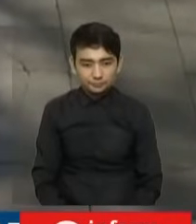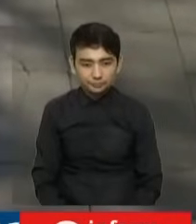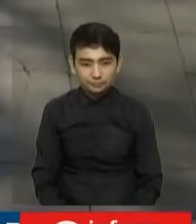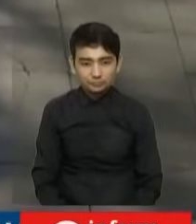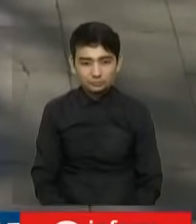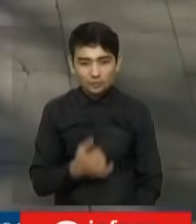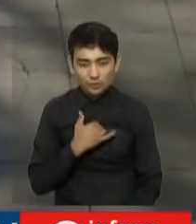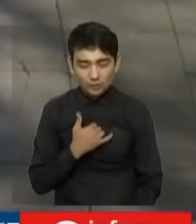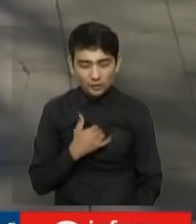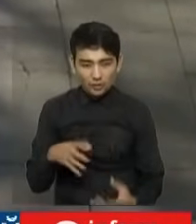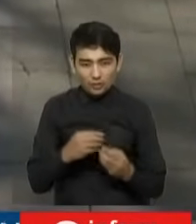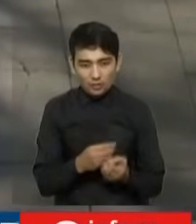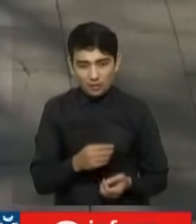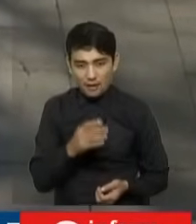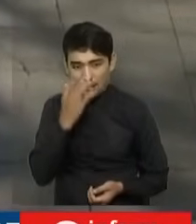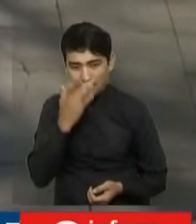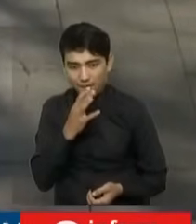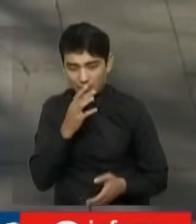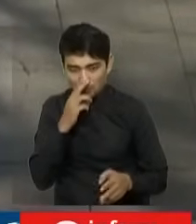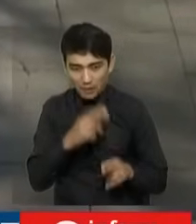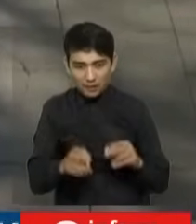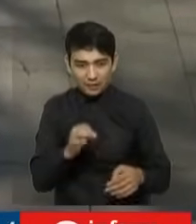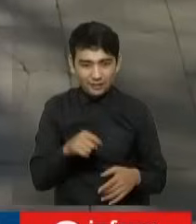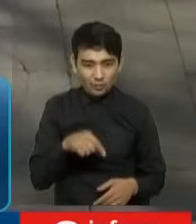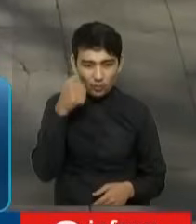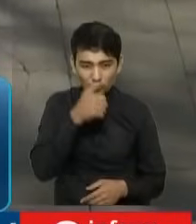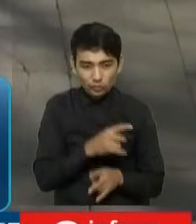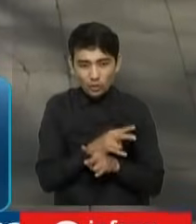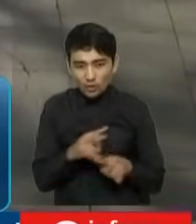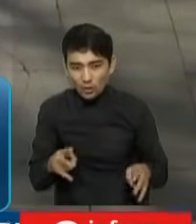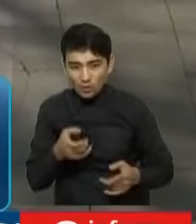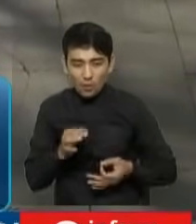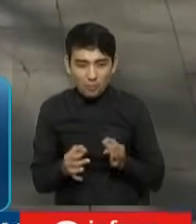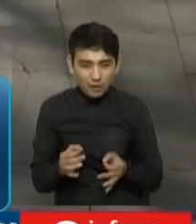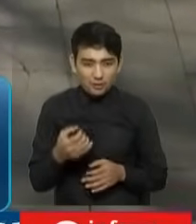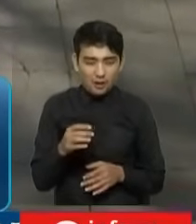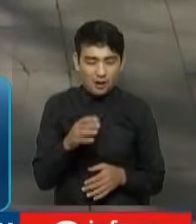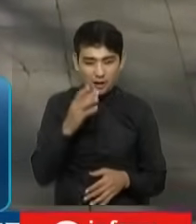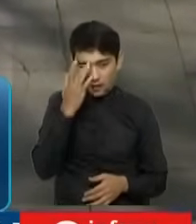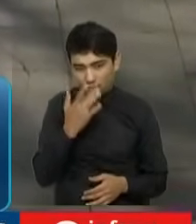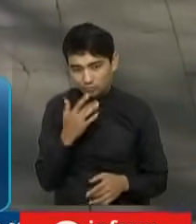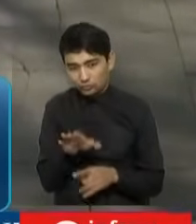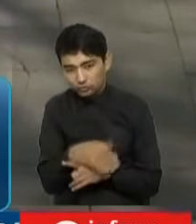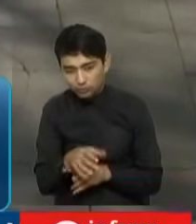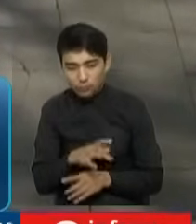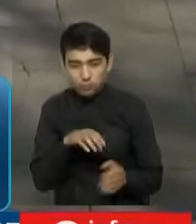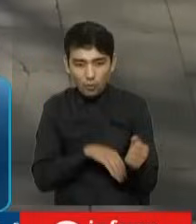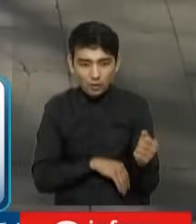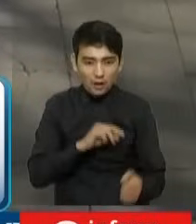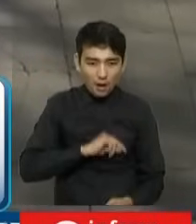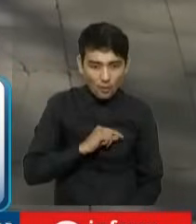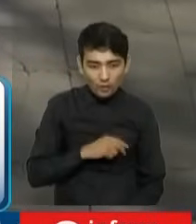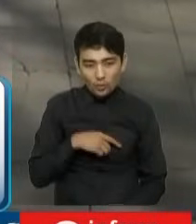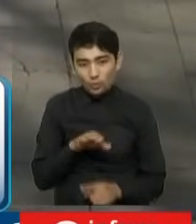У нас забрали часа, украли лето. В этом году никто не смог нормально ни летом погулять в парке, ни отдохнуть после работы. У людей